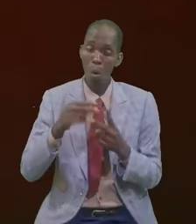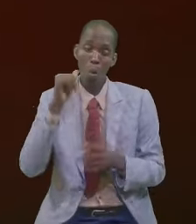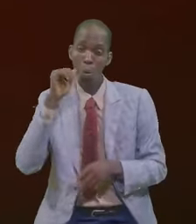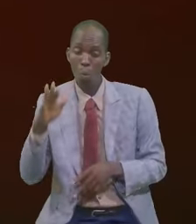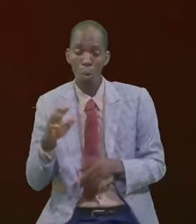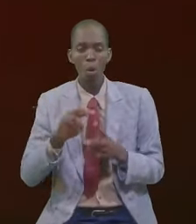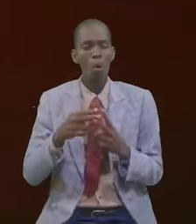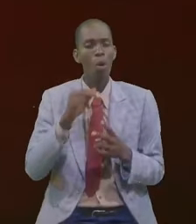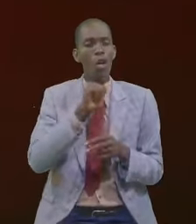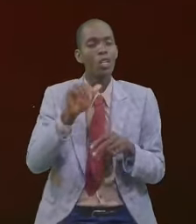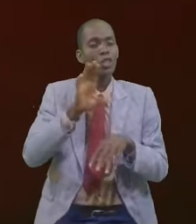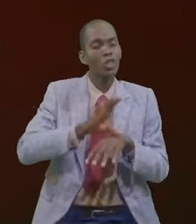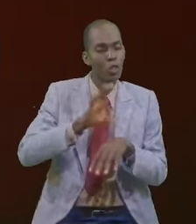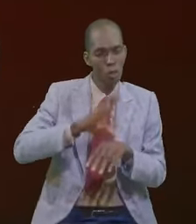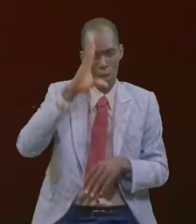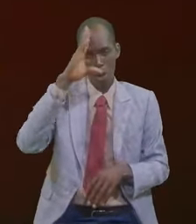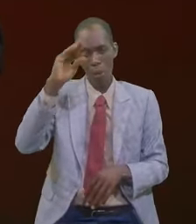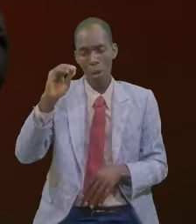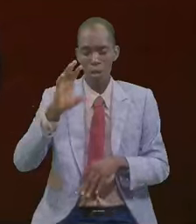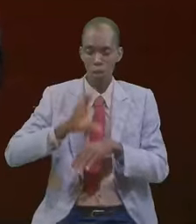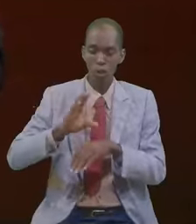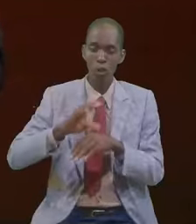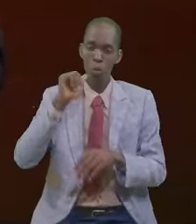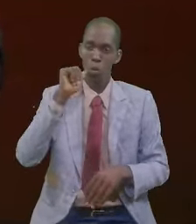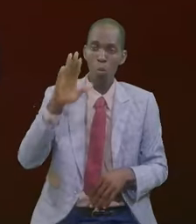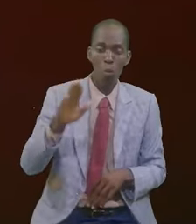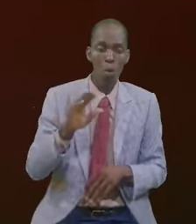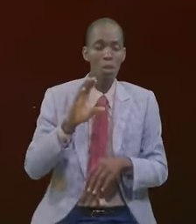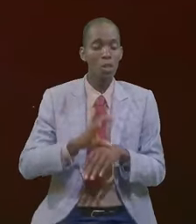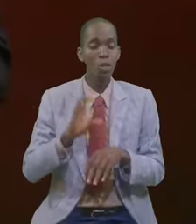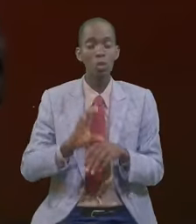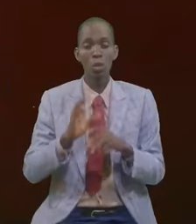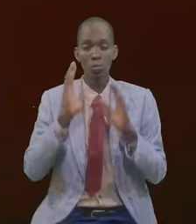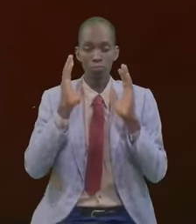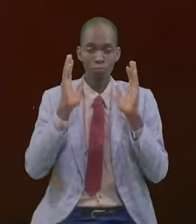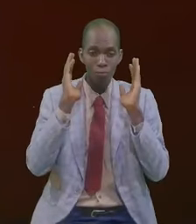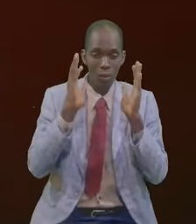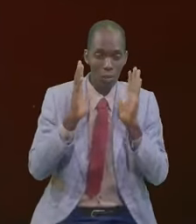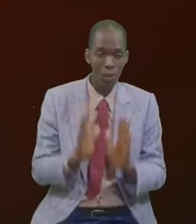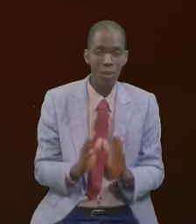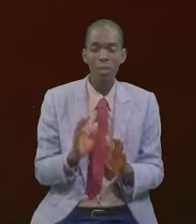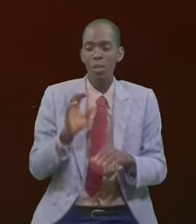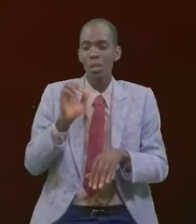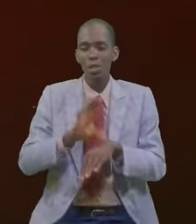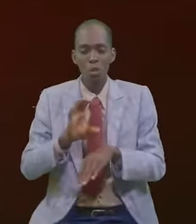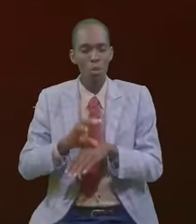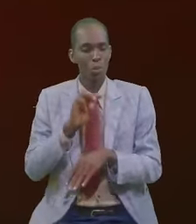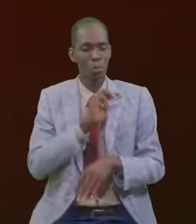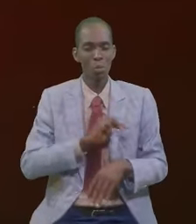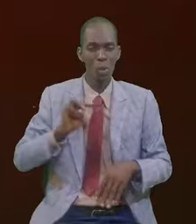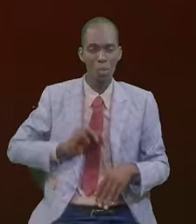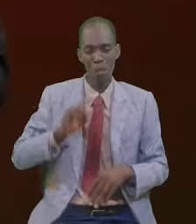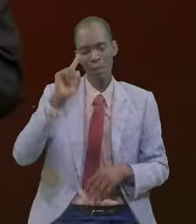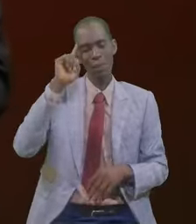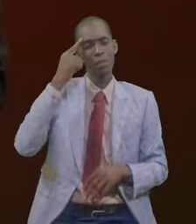Si quelqu'un, si un homme, une femme qui va à l'église, un religieux, une religieuse, un membre